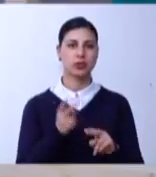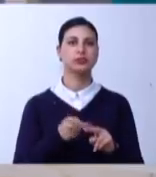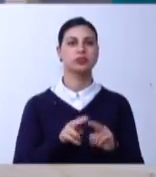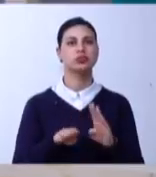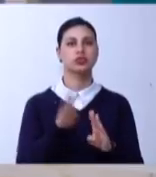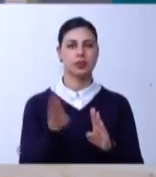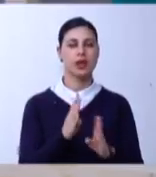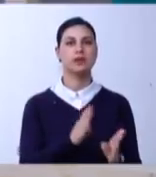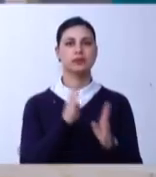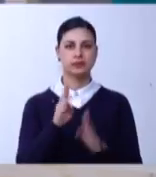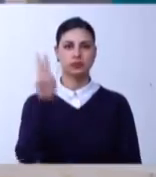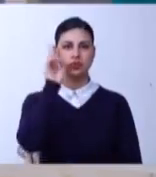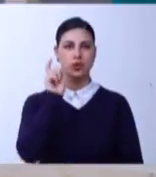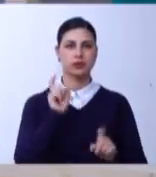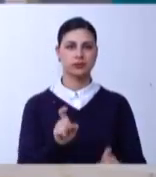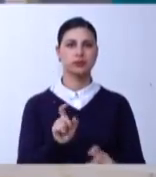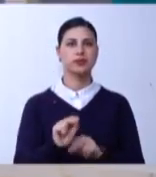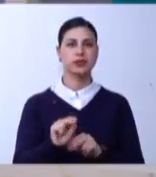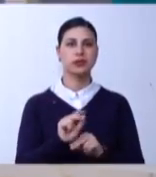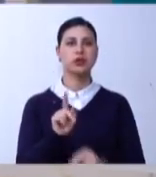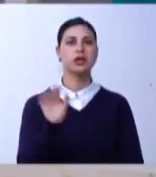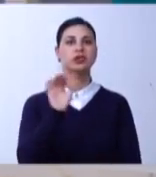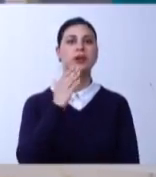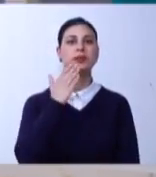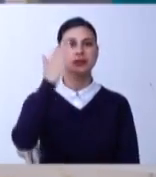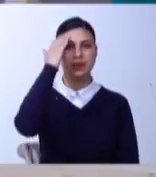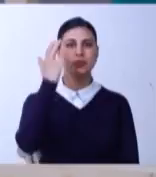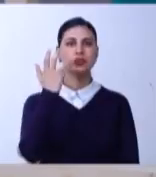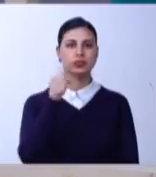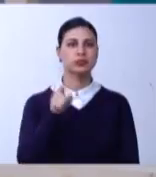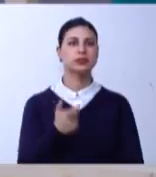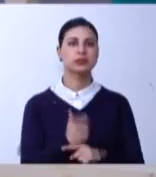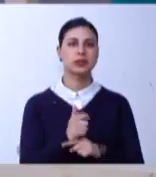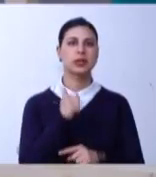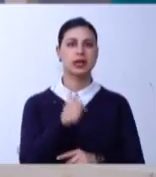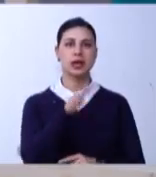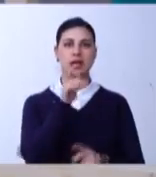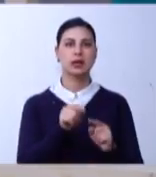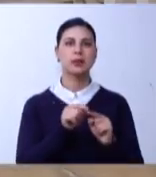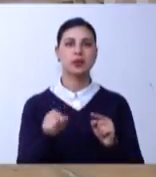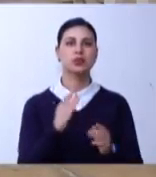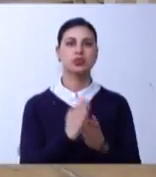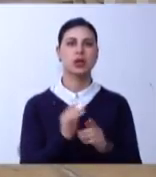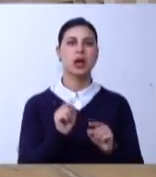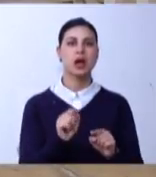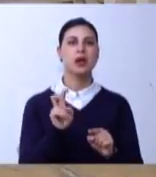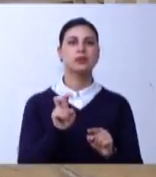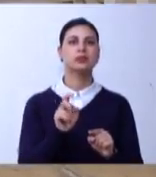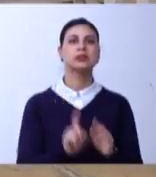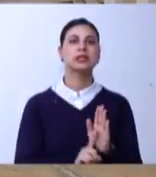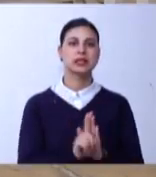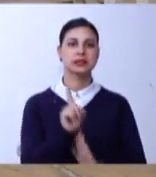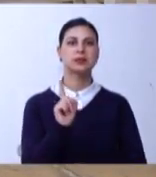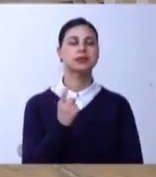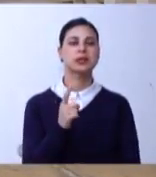და სასურველია გადავიდეთ უკვე შემდეგ ეტაპზე. რაც შეეხება ზაფხულს, ნამდვილად ზაფხული ძალიან კარგი პერიოდია ამ უნარზე მუშაობის